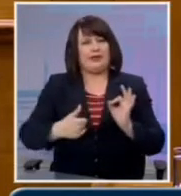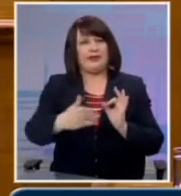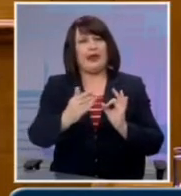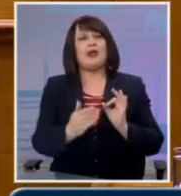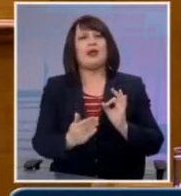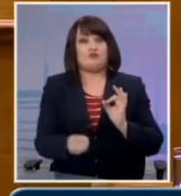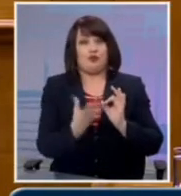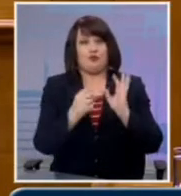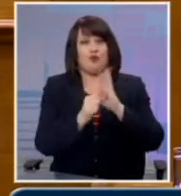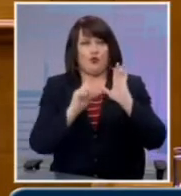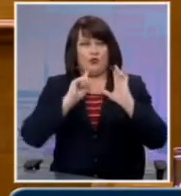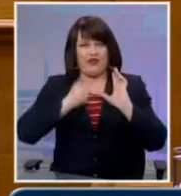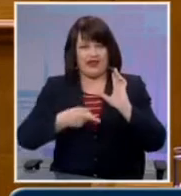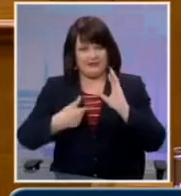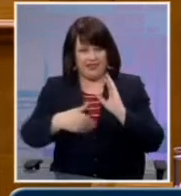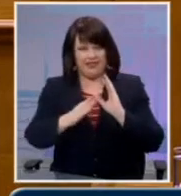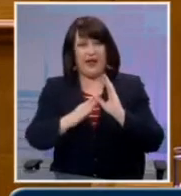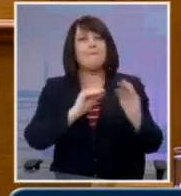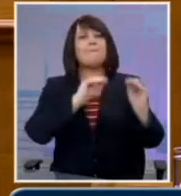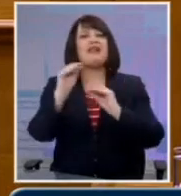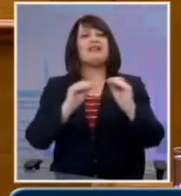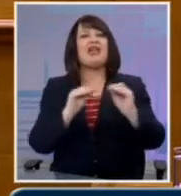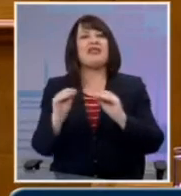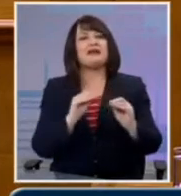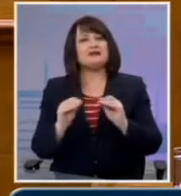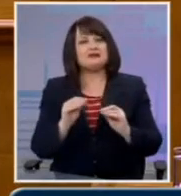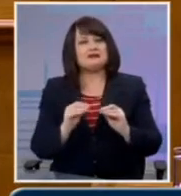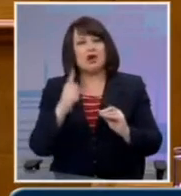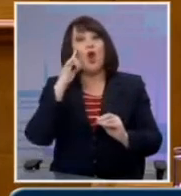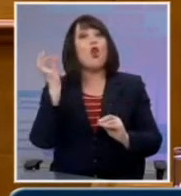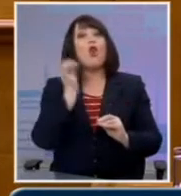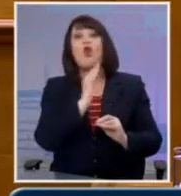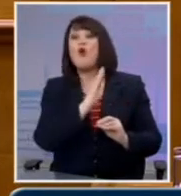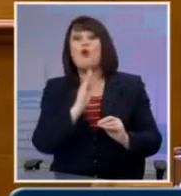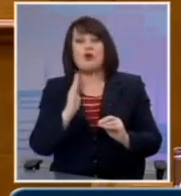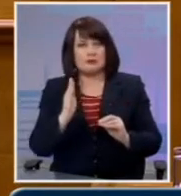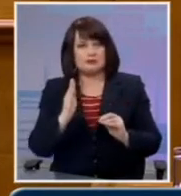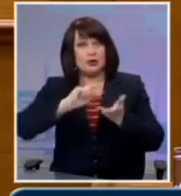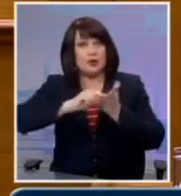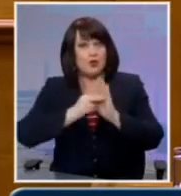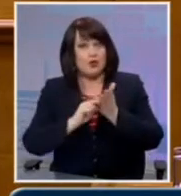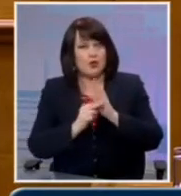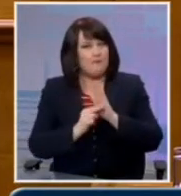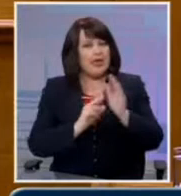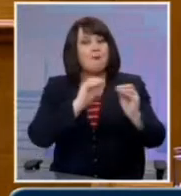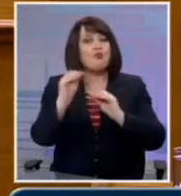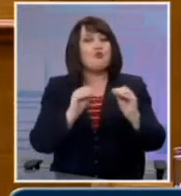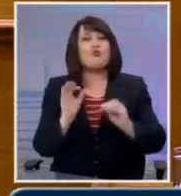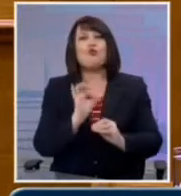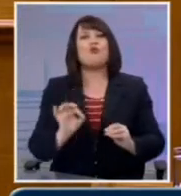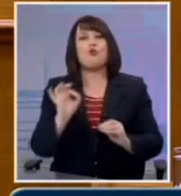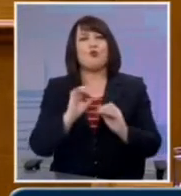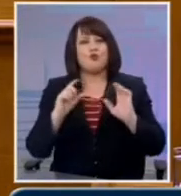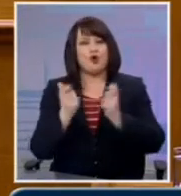προεδρικού διατάγματος μεταθέσεων, που με τον εξορδολογισμό αυτό θα εξοικονομηθούν χρήματα, αλλά και από τον